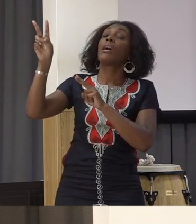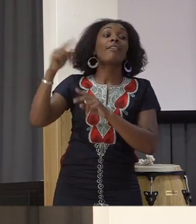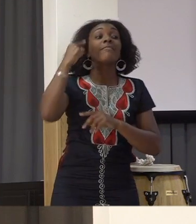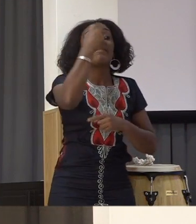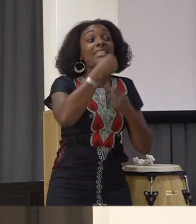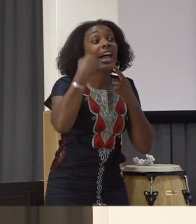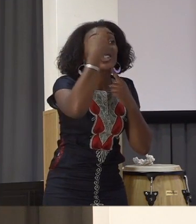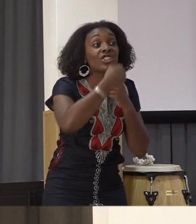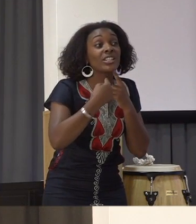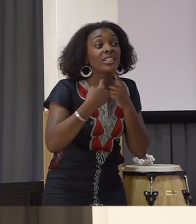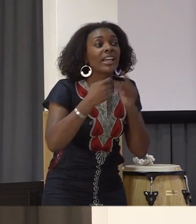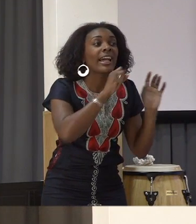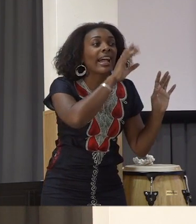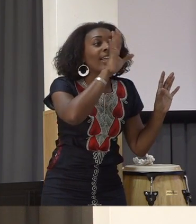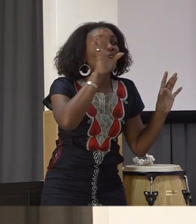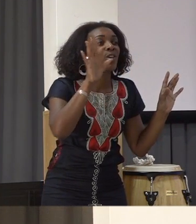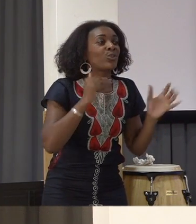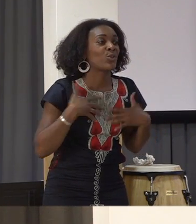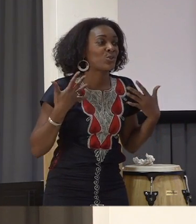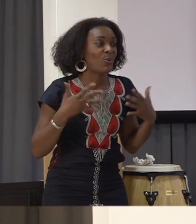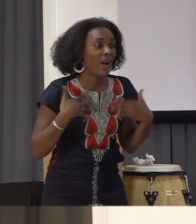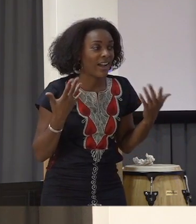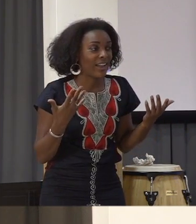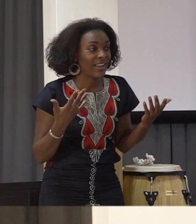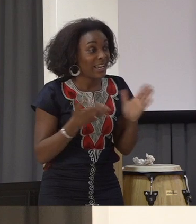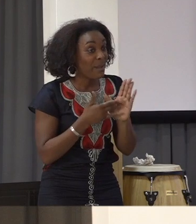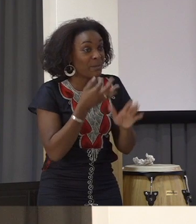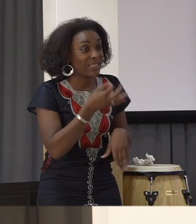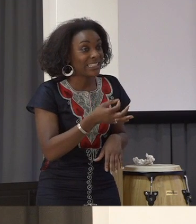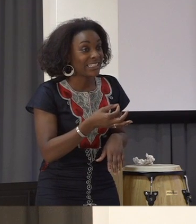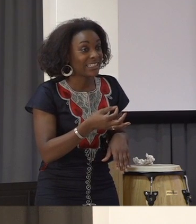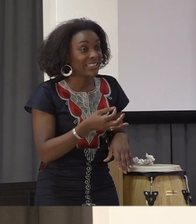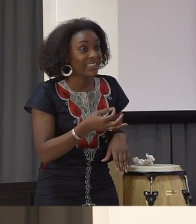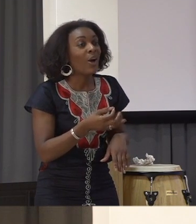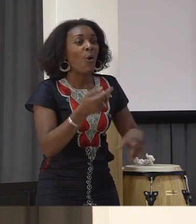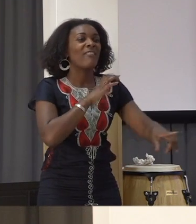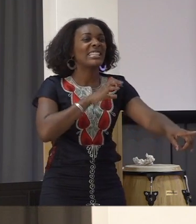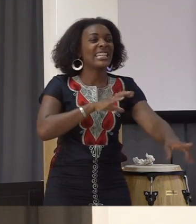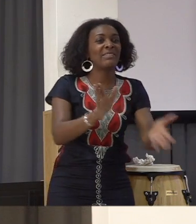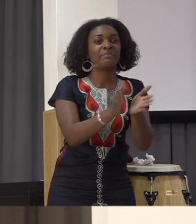visage est rayonnant de joie. On va faire un test.